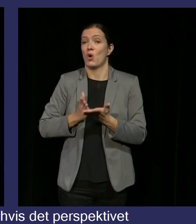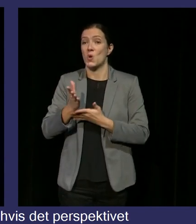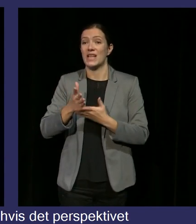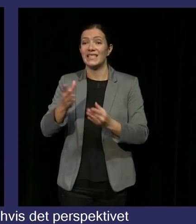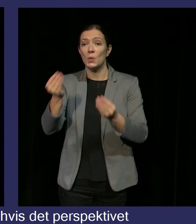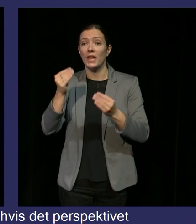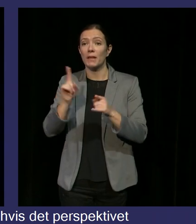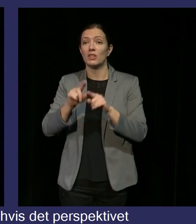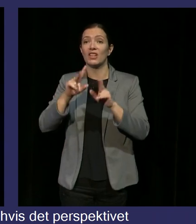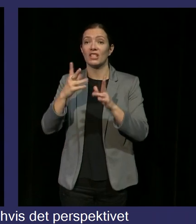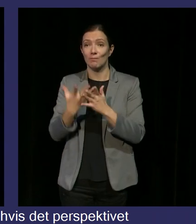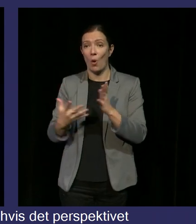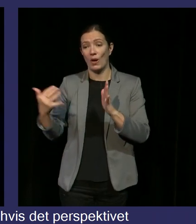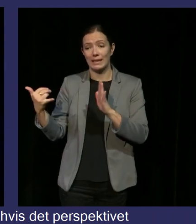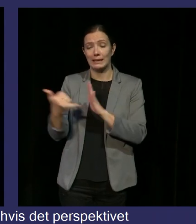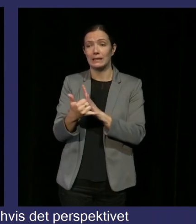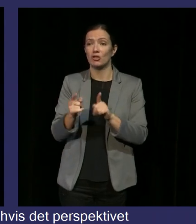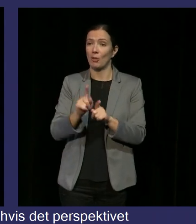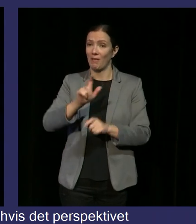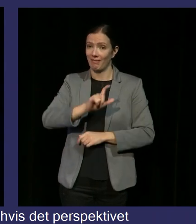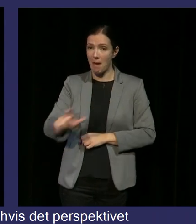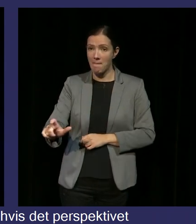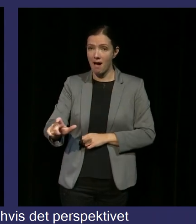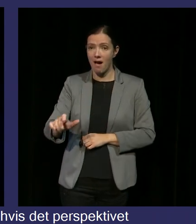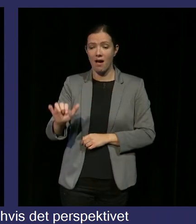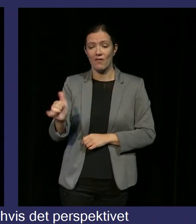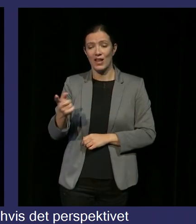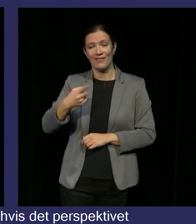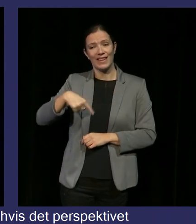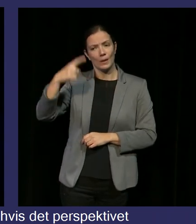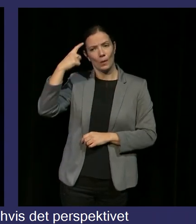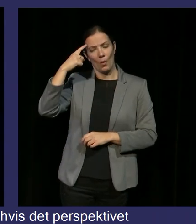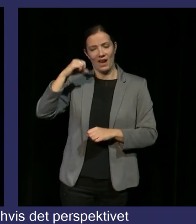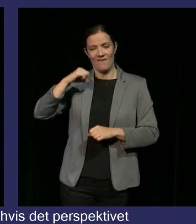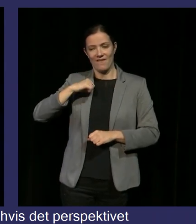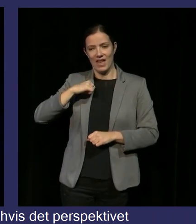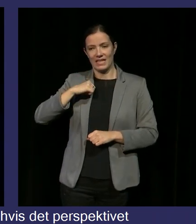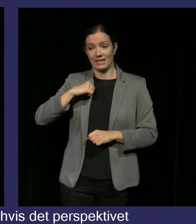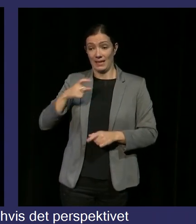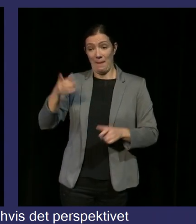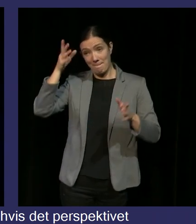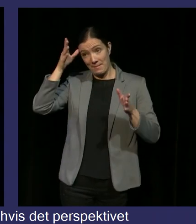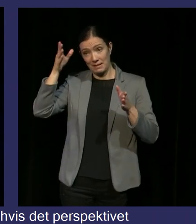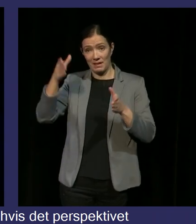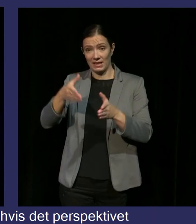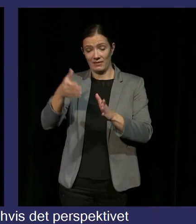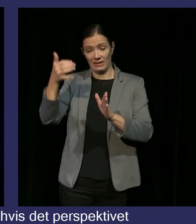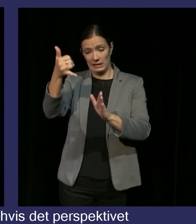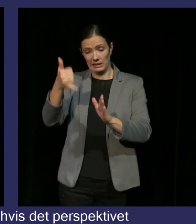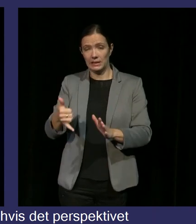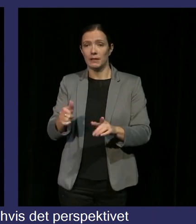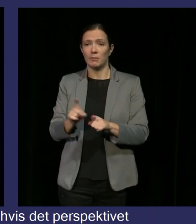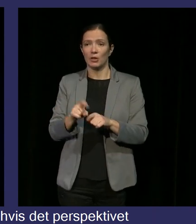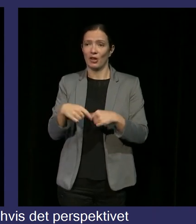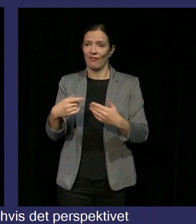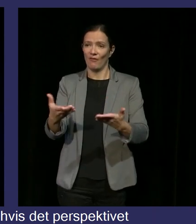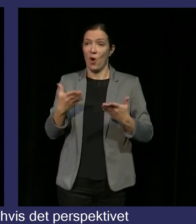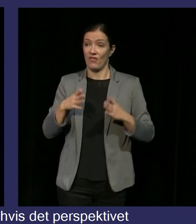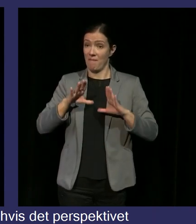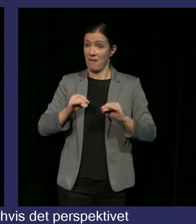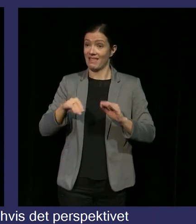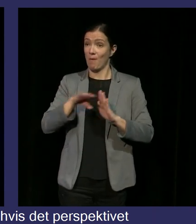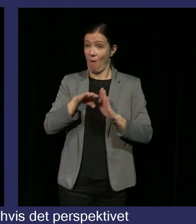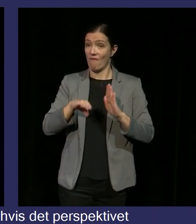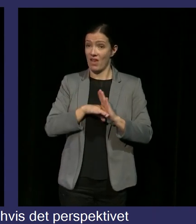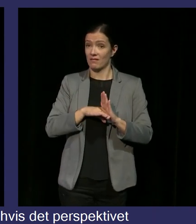få språk inn som et tema. For vi tror at hvis det perspektivet med, så får vi bedre